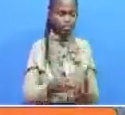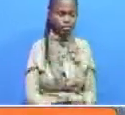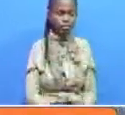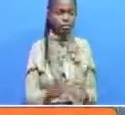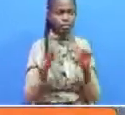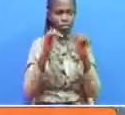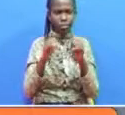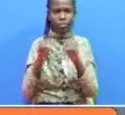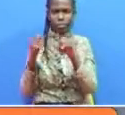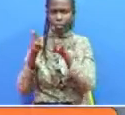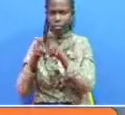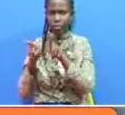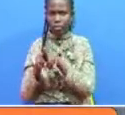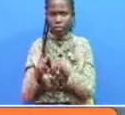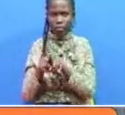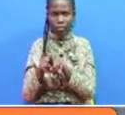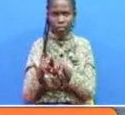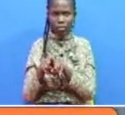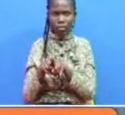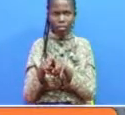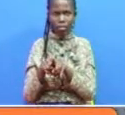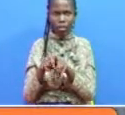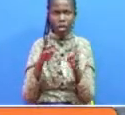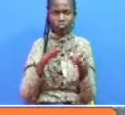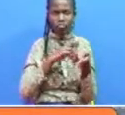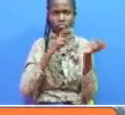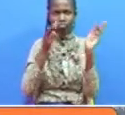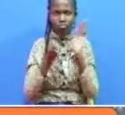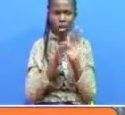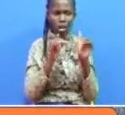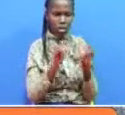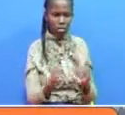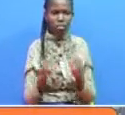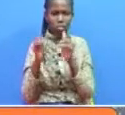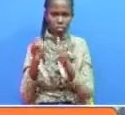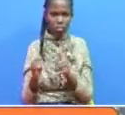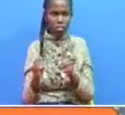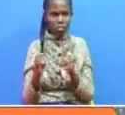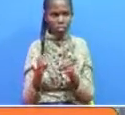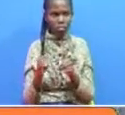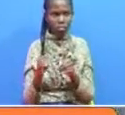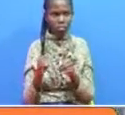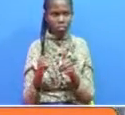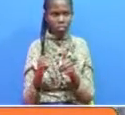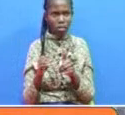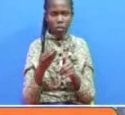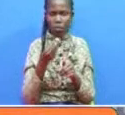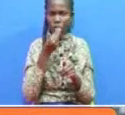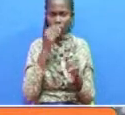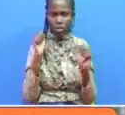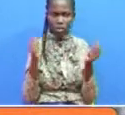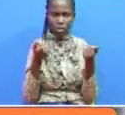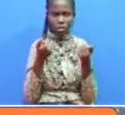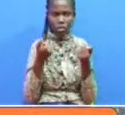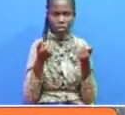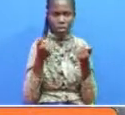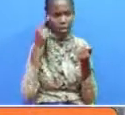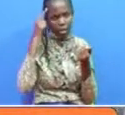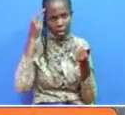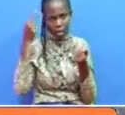vile vile tuta revolutionize agriculture. Ili mambo hiyo kosefu ya chakula iwe ni